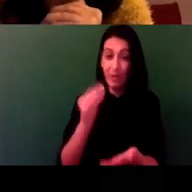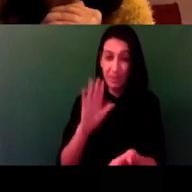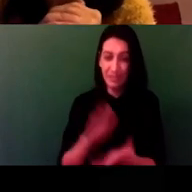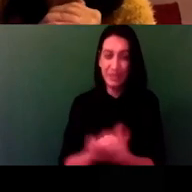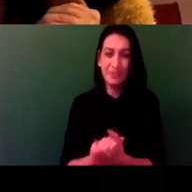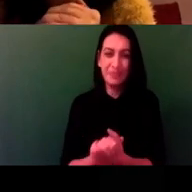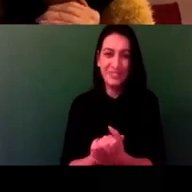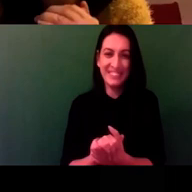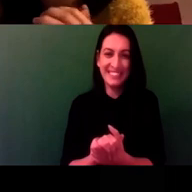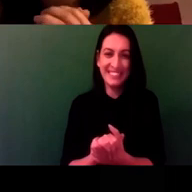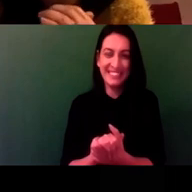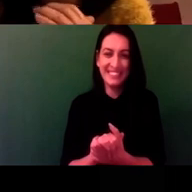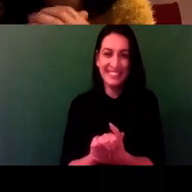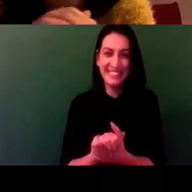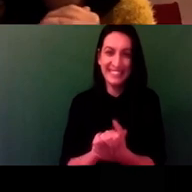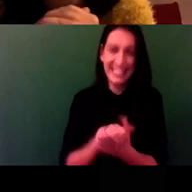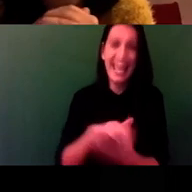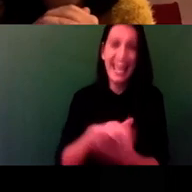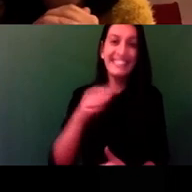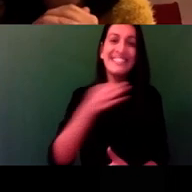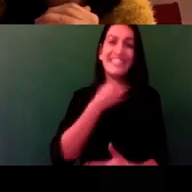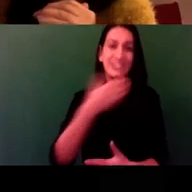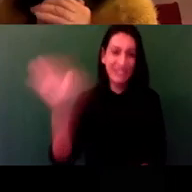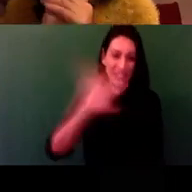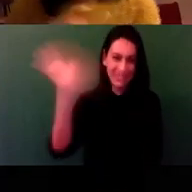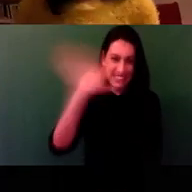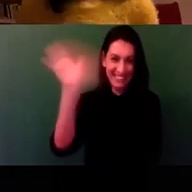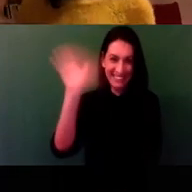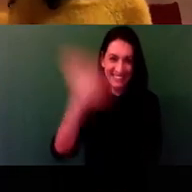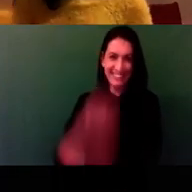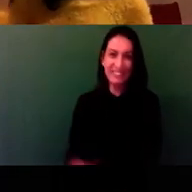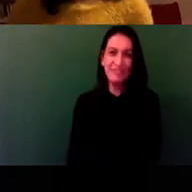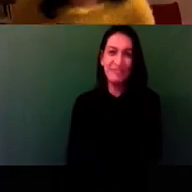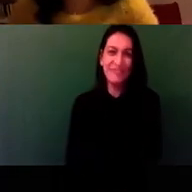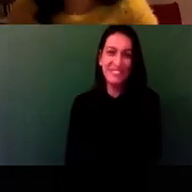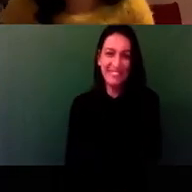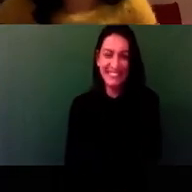çalışacağız. Herkese çok teşekkürler. Sağlıkla kalın.